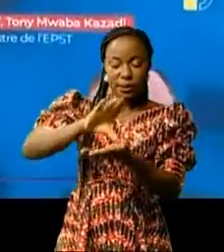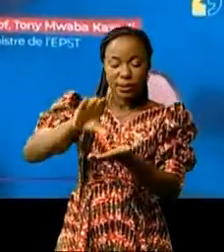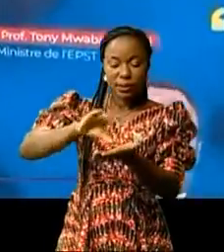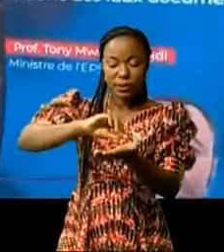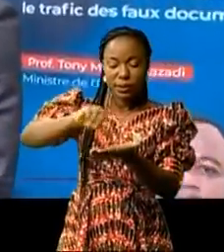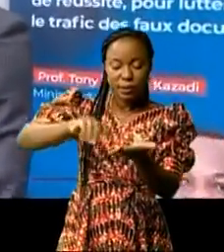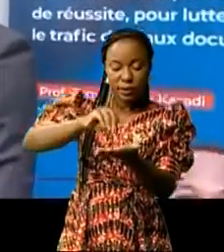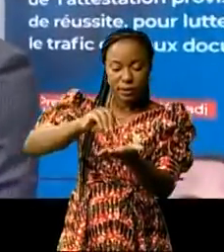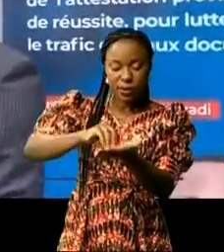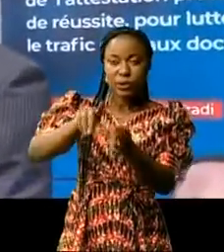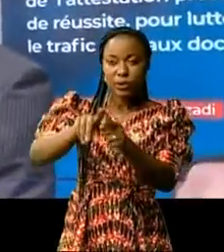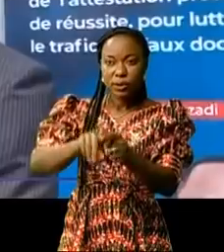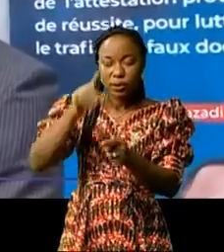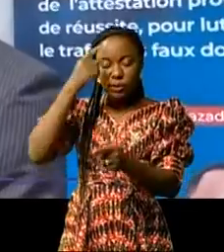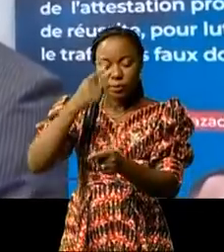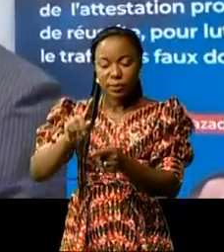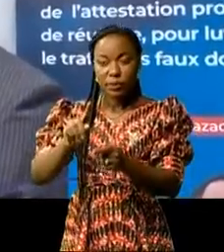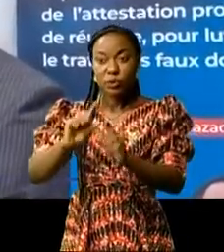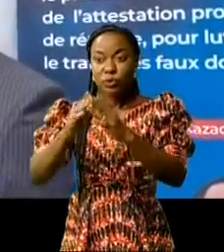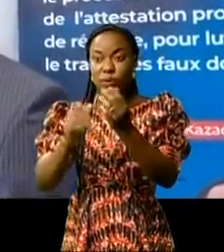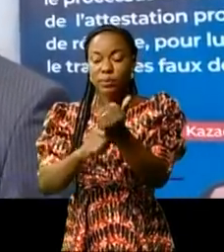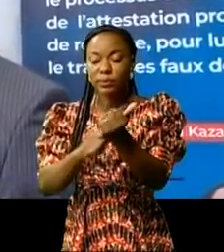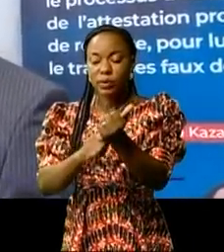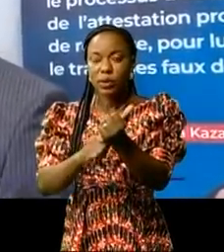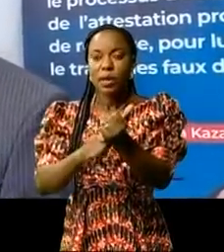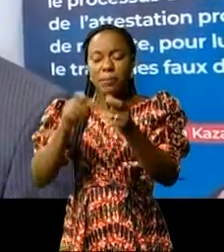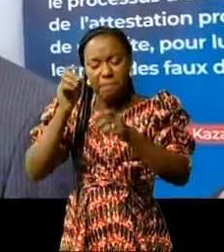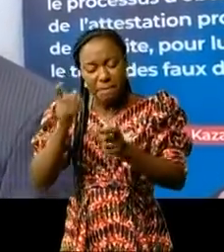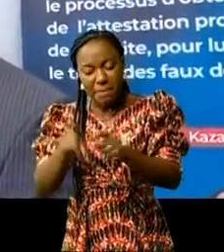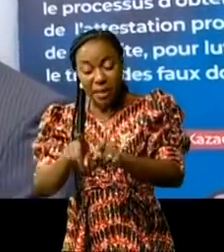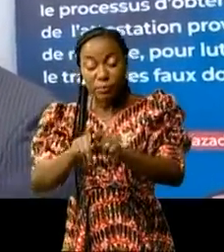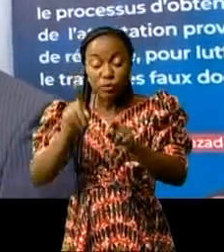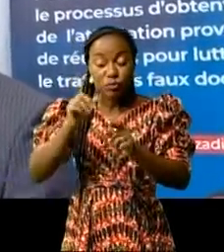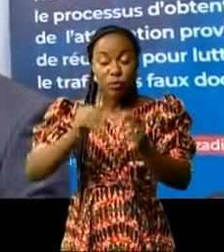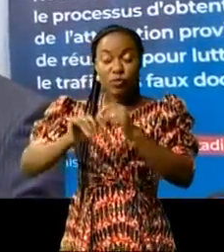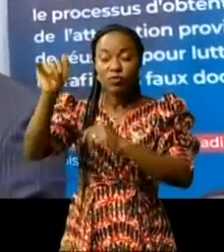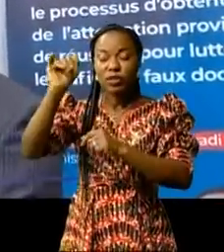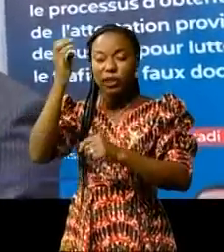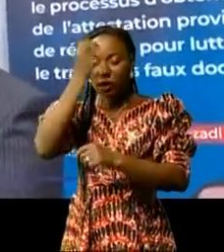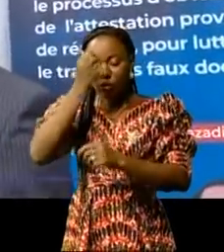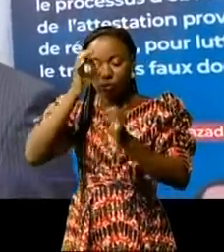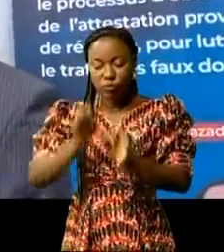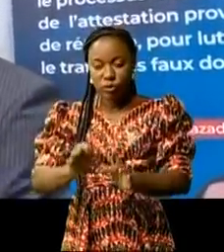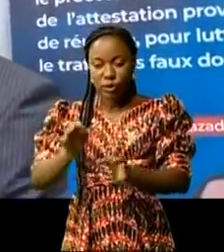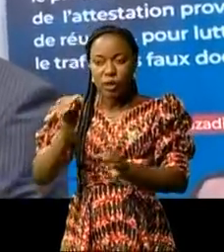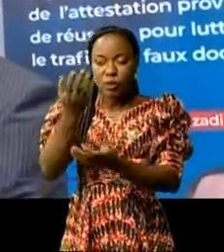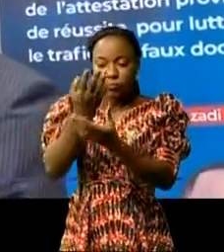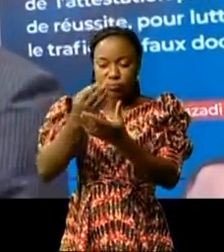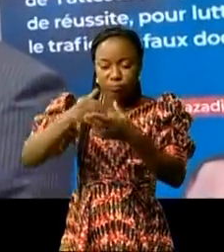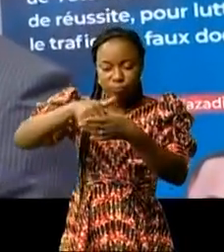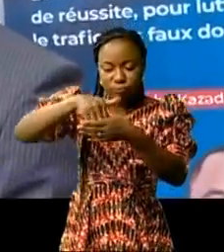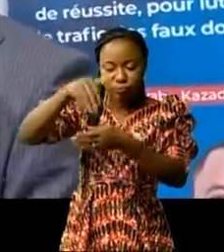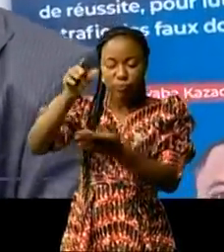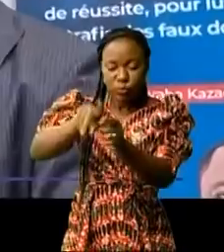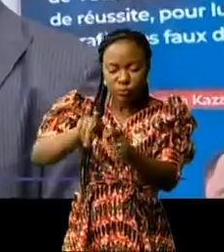que si vous avez salué les idéaux jusqu'à les juges les procès nous a plu vous ne pouvez pas